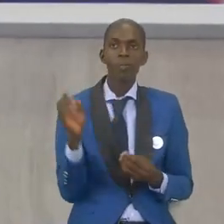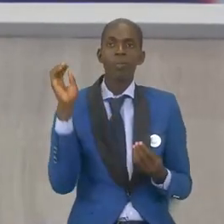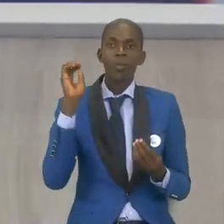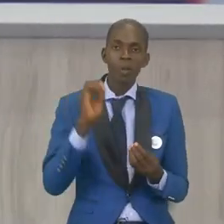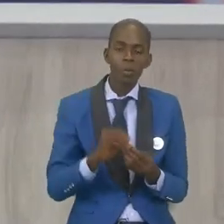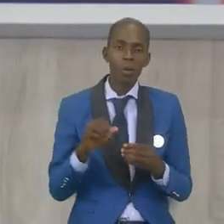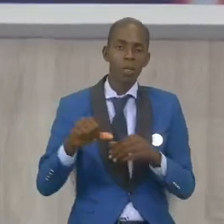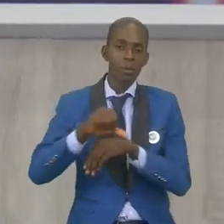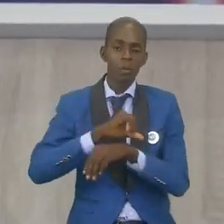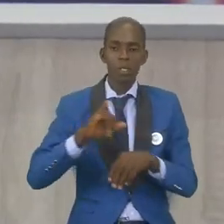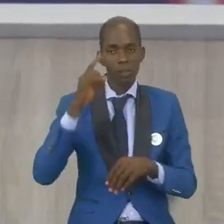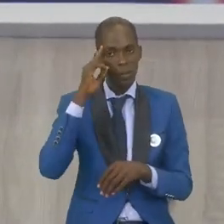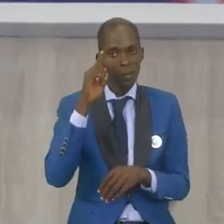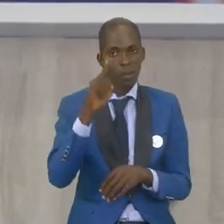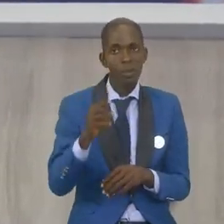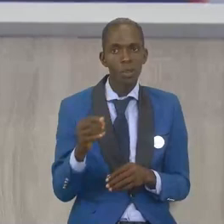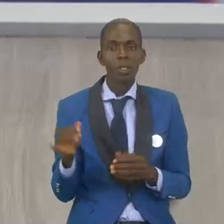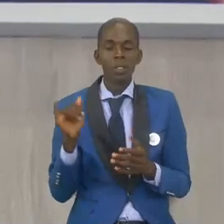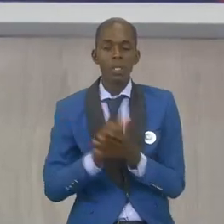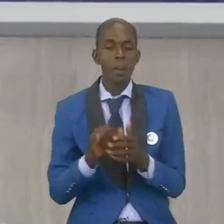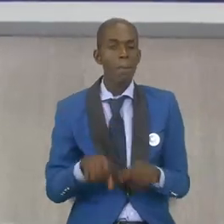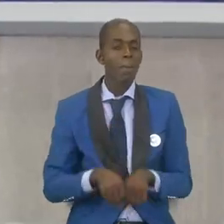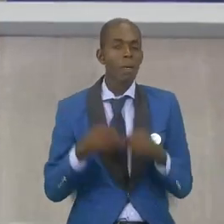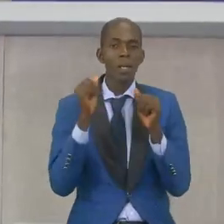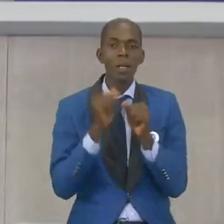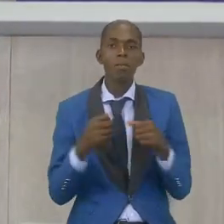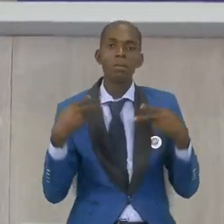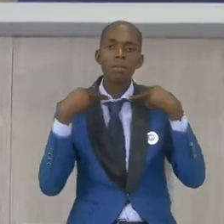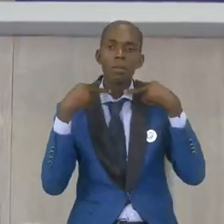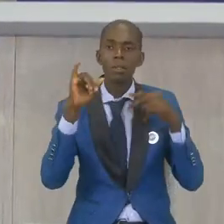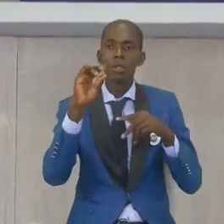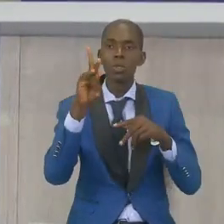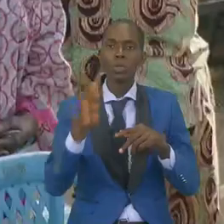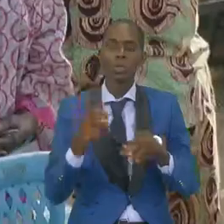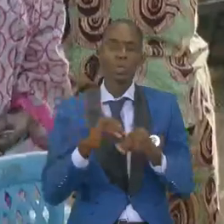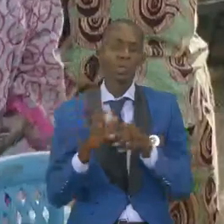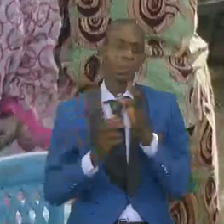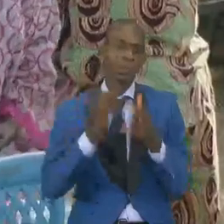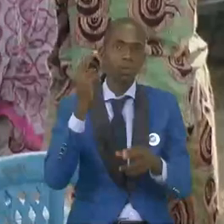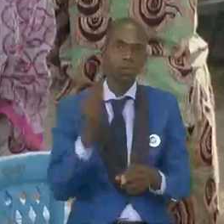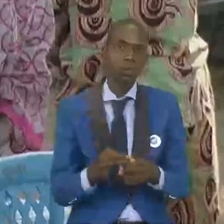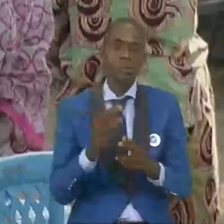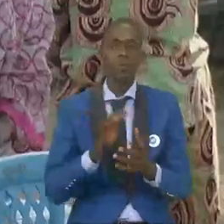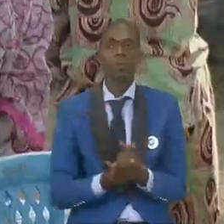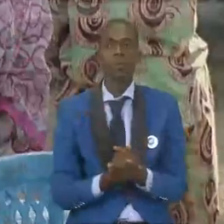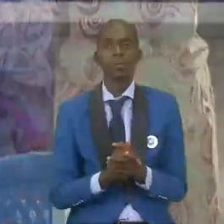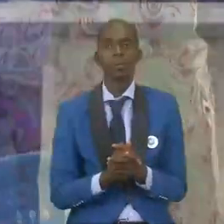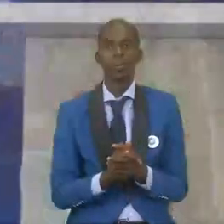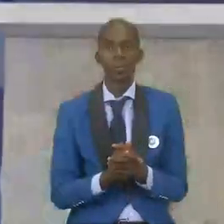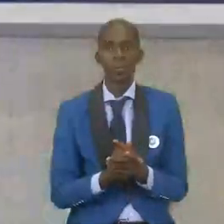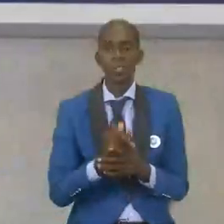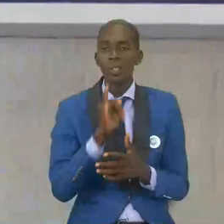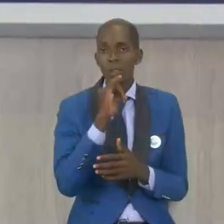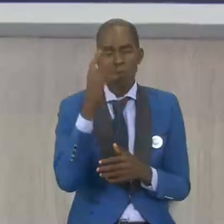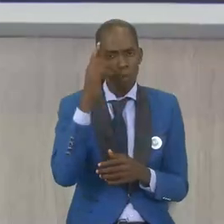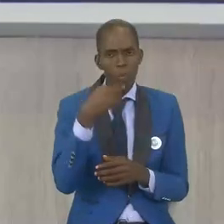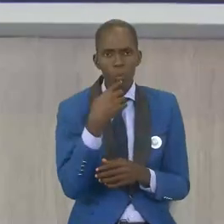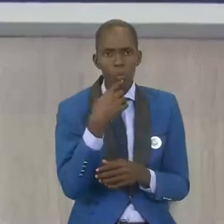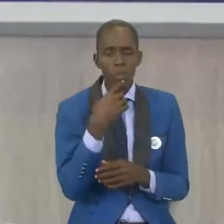confiance, plus d'assurance, plus d'onction. Qui brise tous les jours au nom